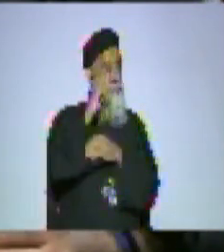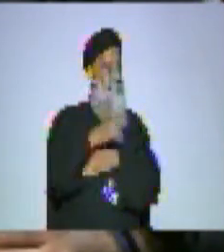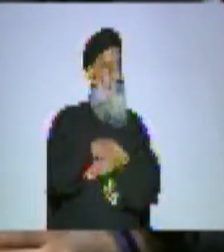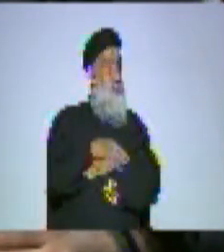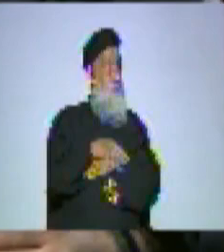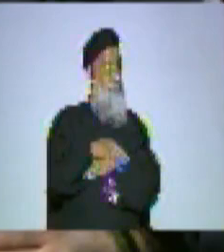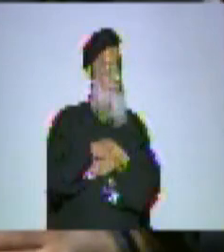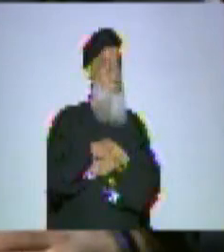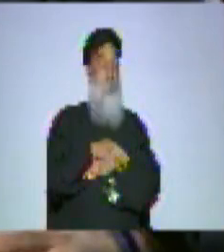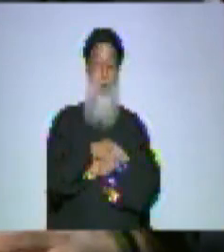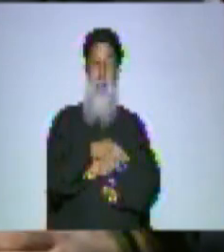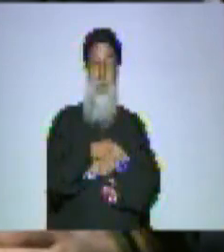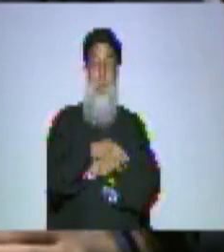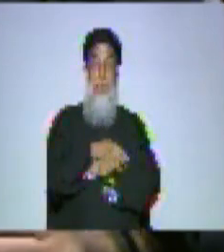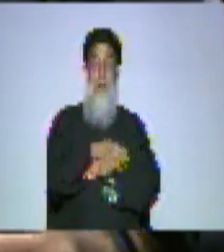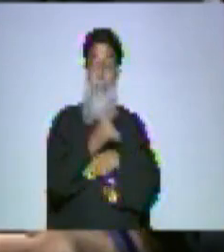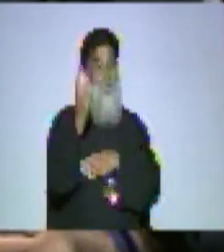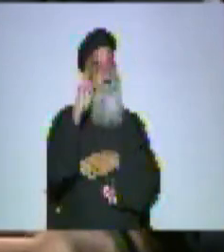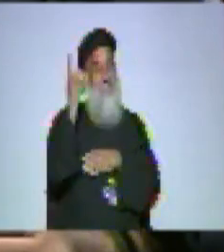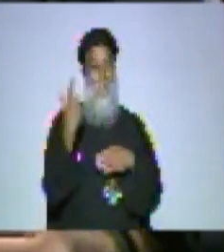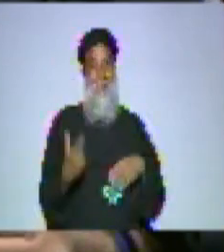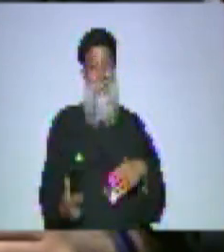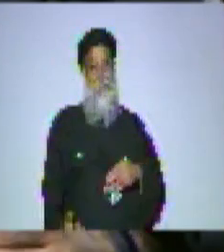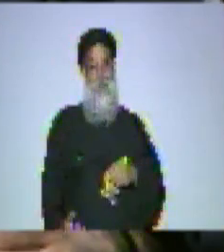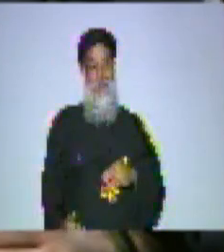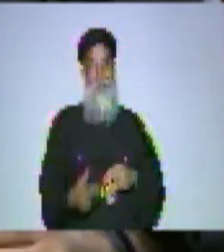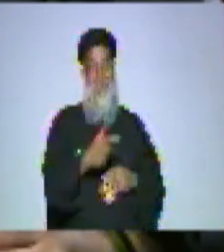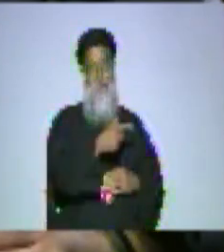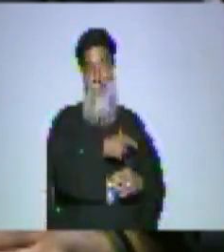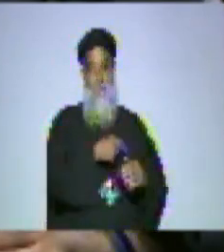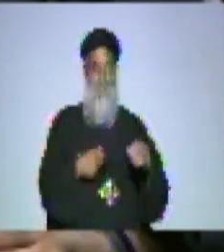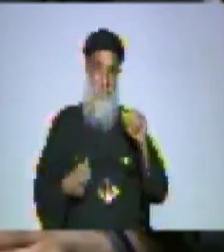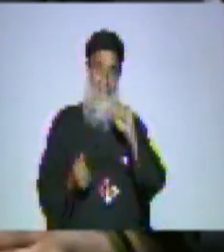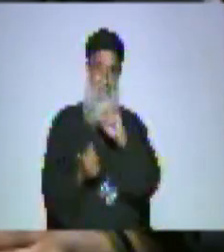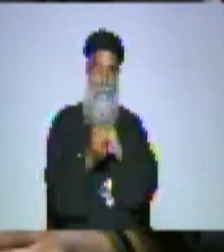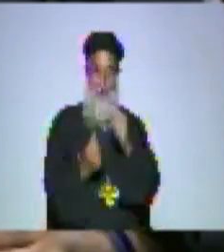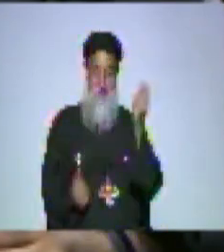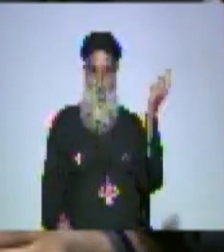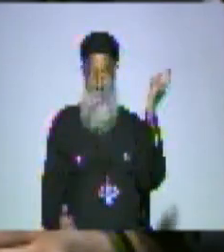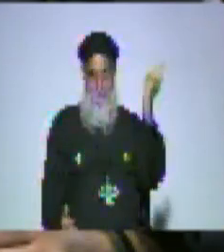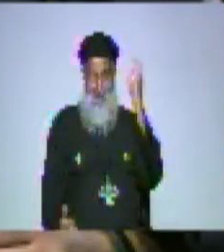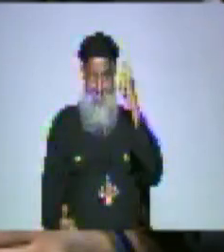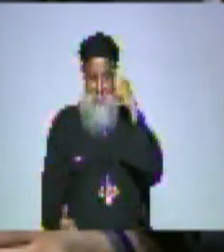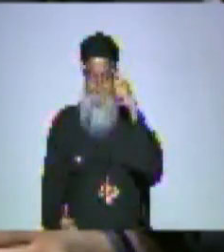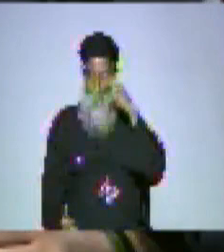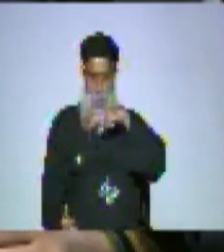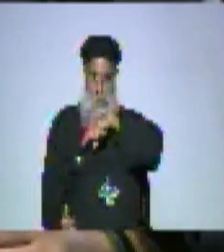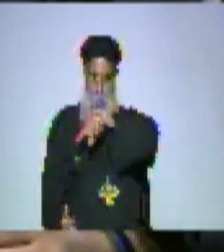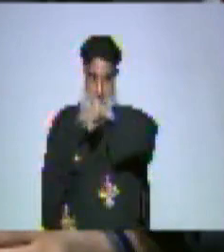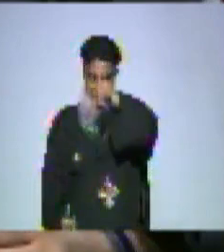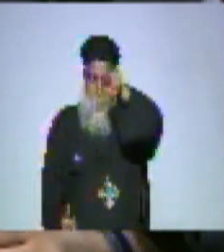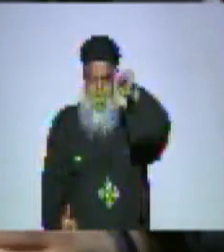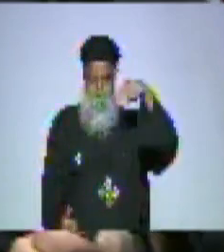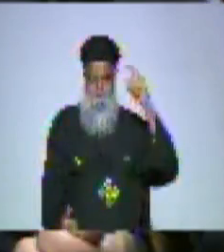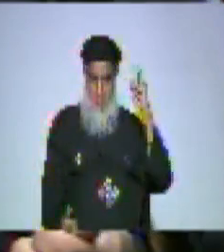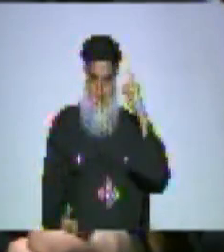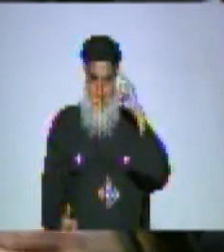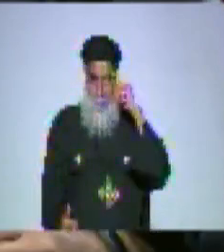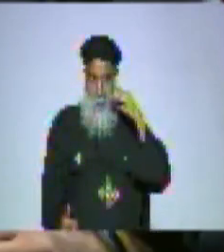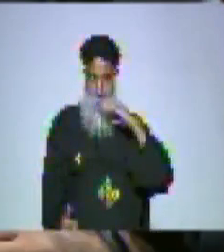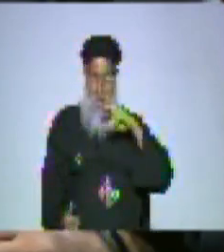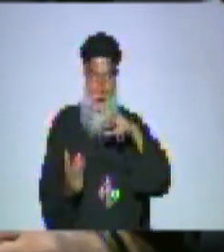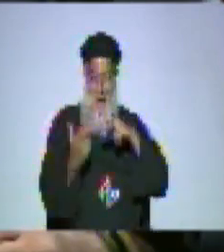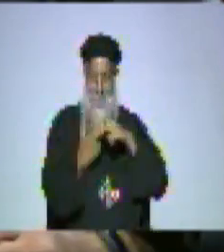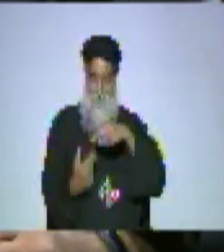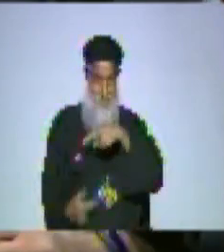بيعرف اللغه القبطيه فالشماس بينبهه باللغه اليونانيه للغه العامه الدارجه في الوقت دوت اللي كل